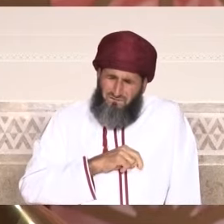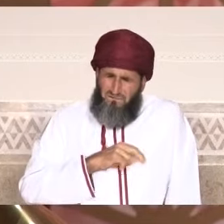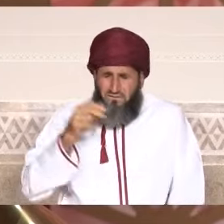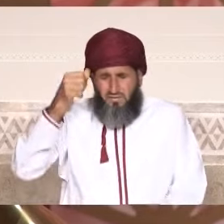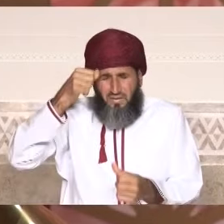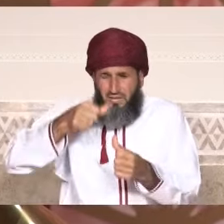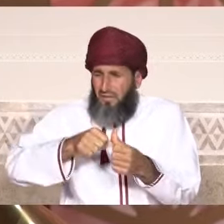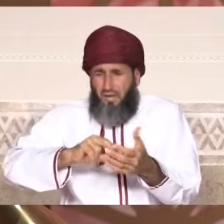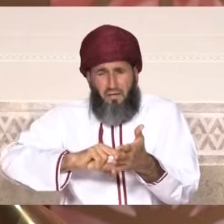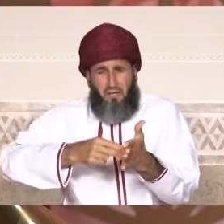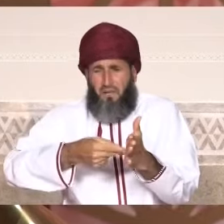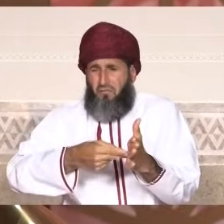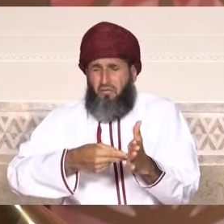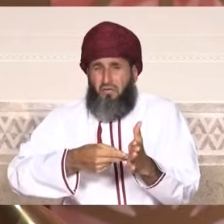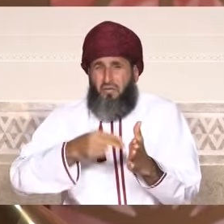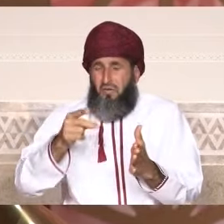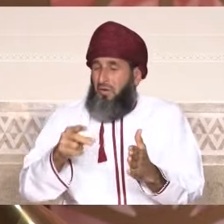فليتذكر